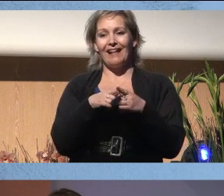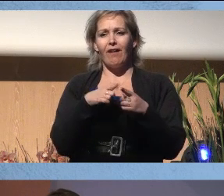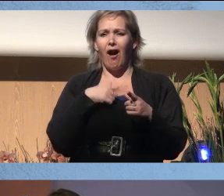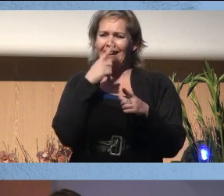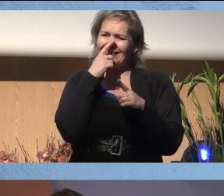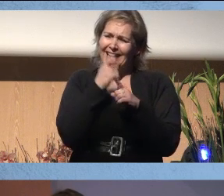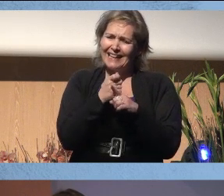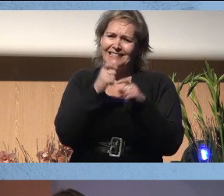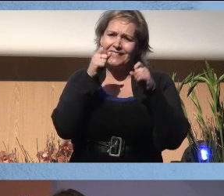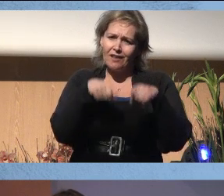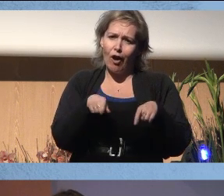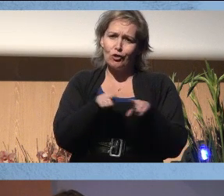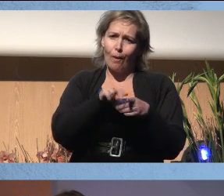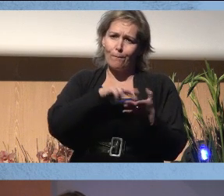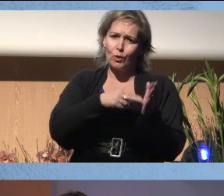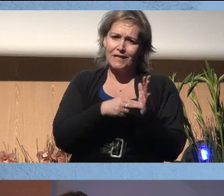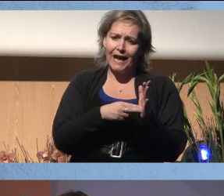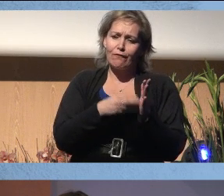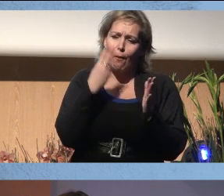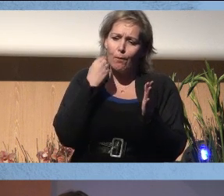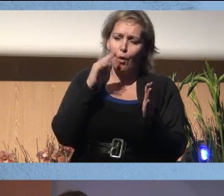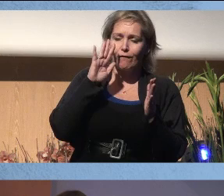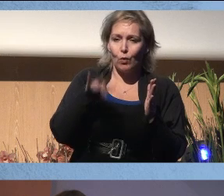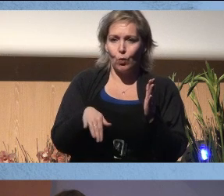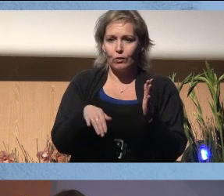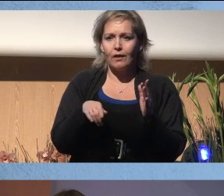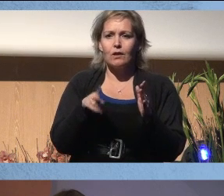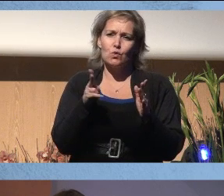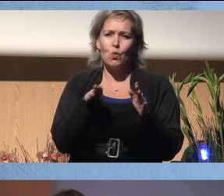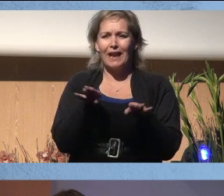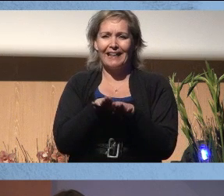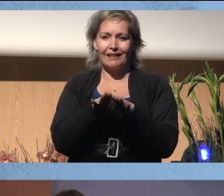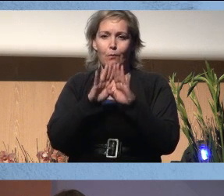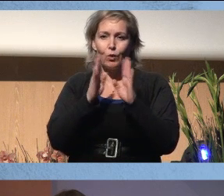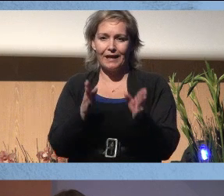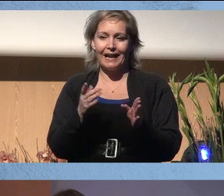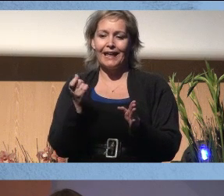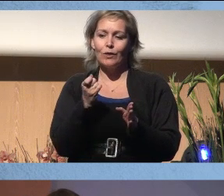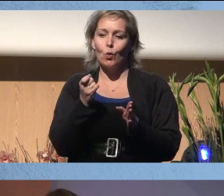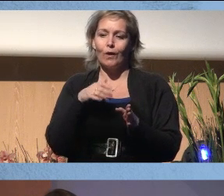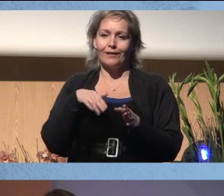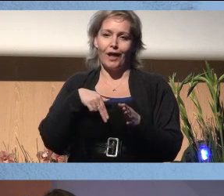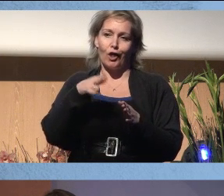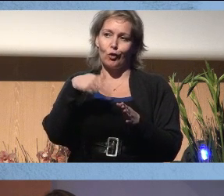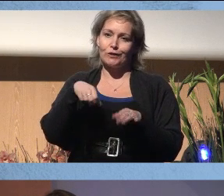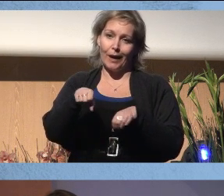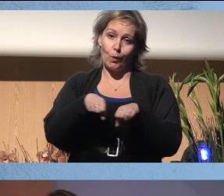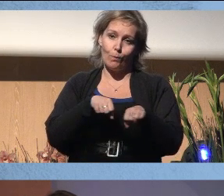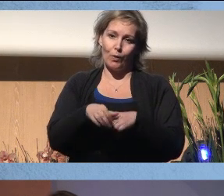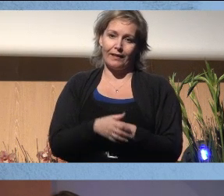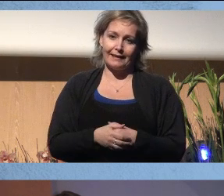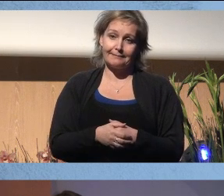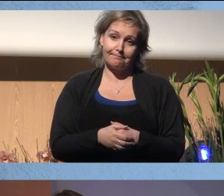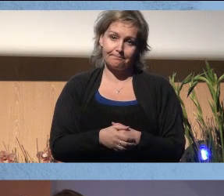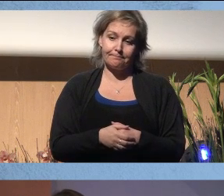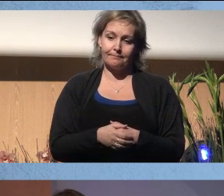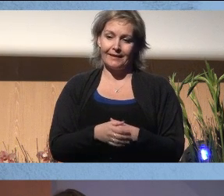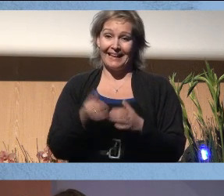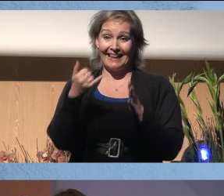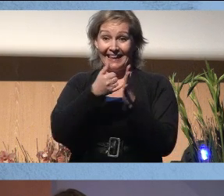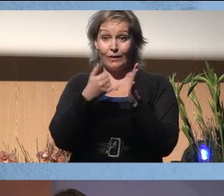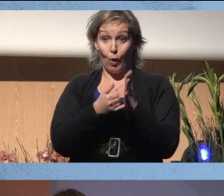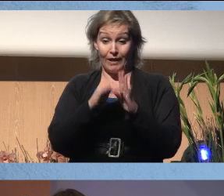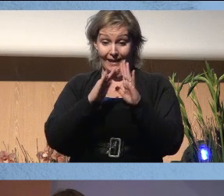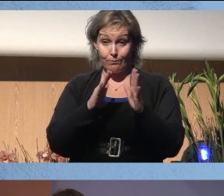vidt startet på et prosjekt for å prøve ut en lignende modell I noen norske kommuner. Innholdet I